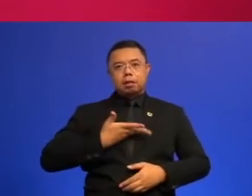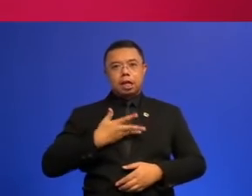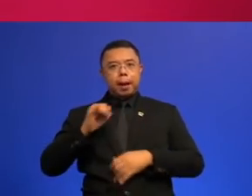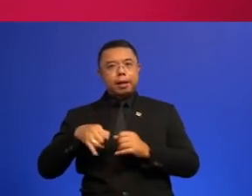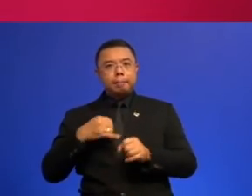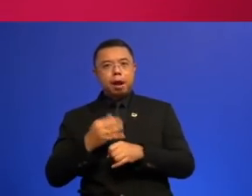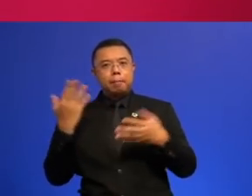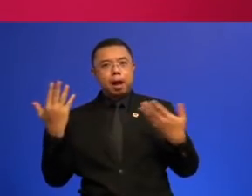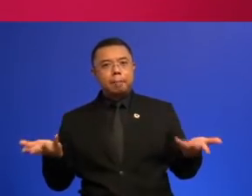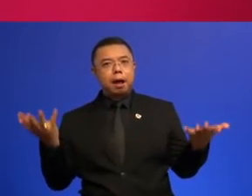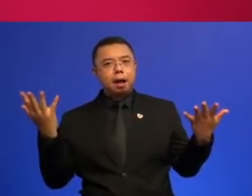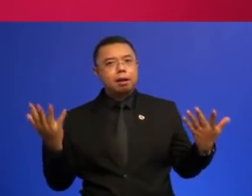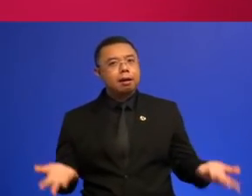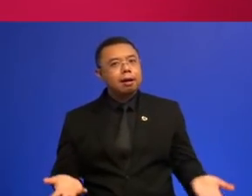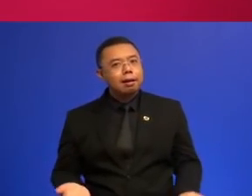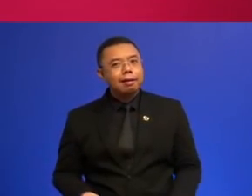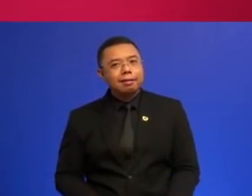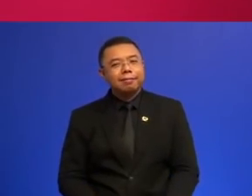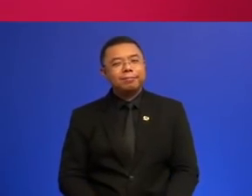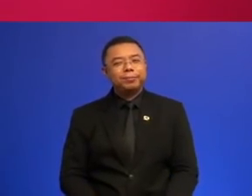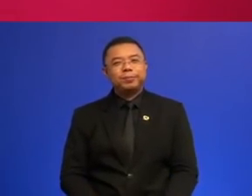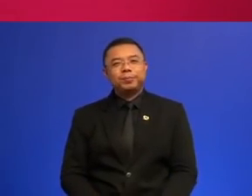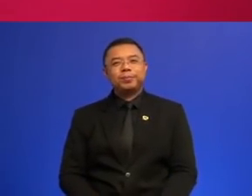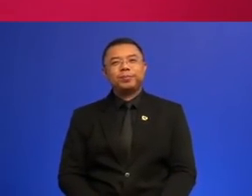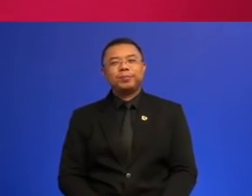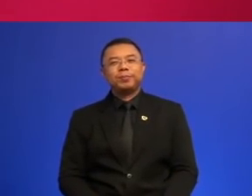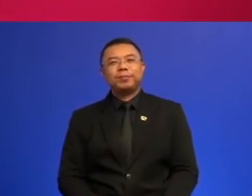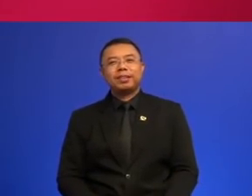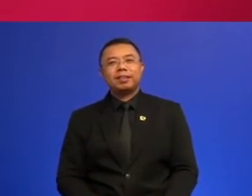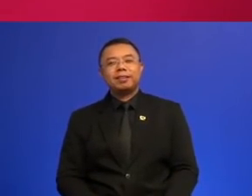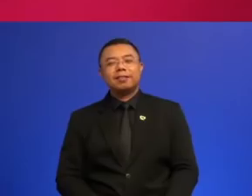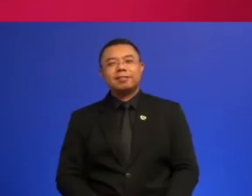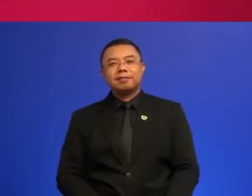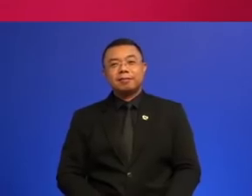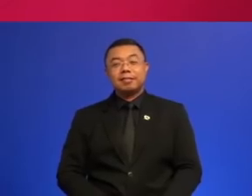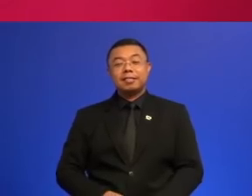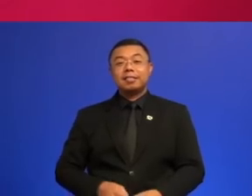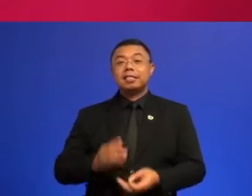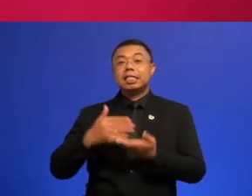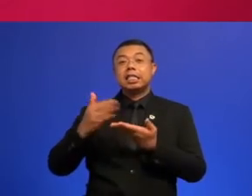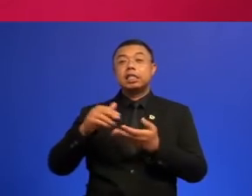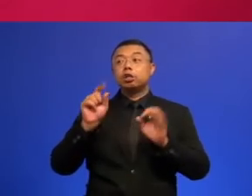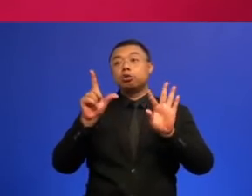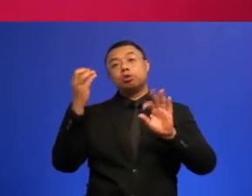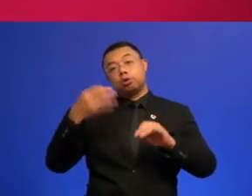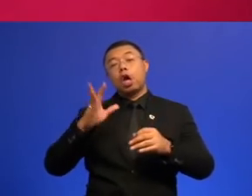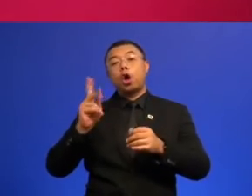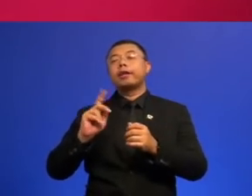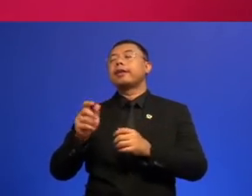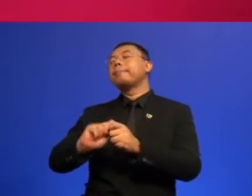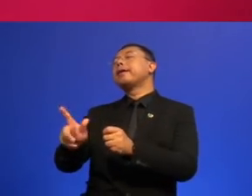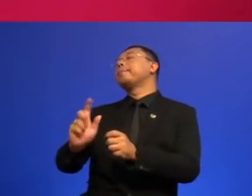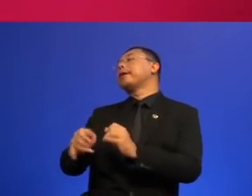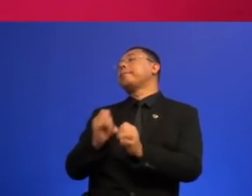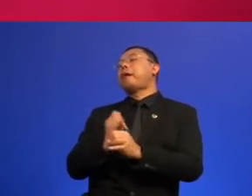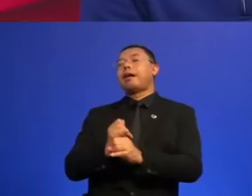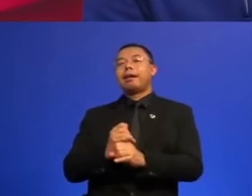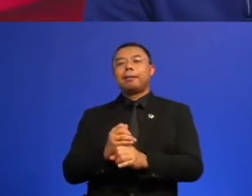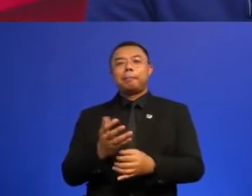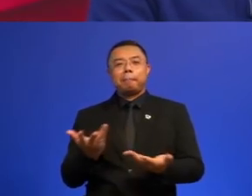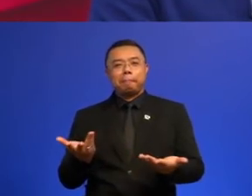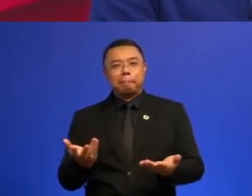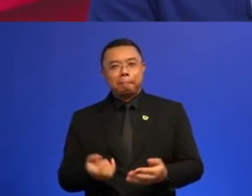itu. Mata uang baru Pak ya. Cicilannya berapa tiap bulan? 7 juta. Ya udah saya bayar pakai iman.